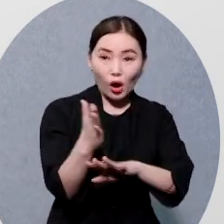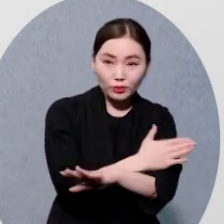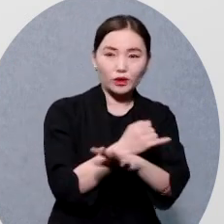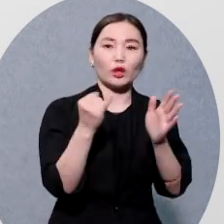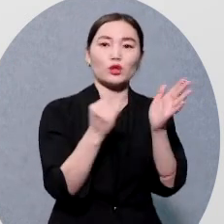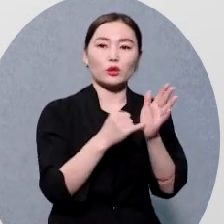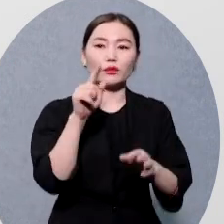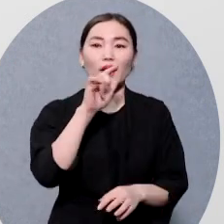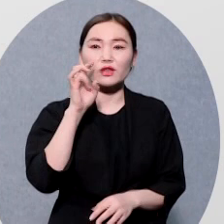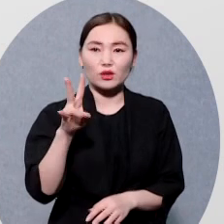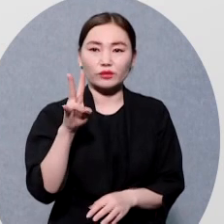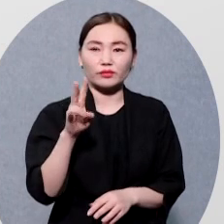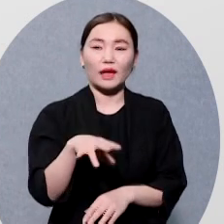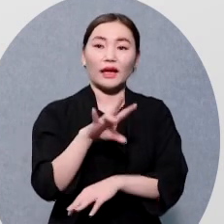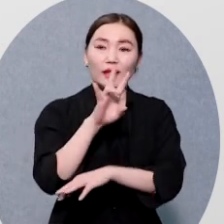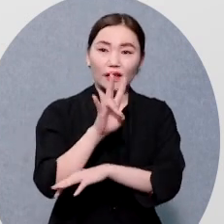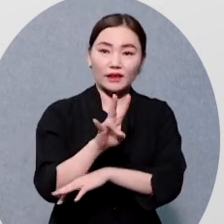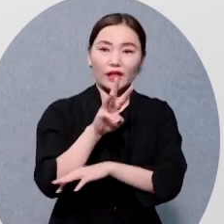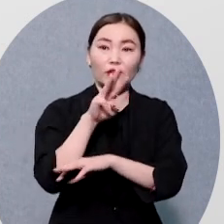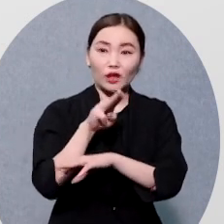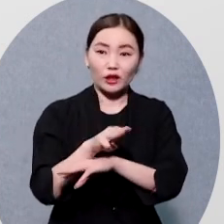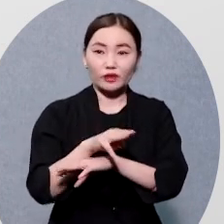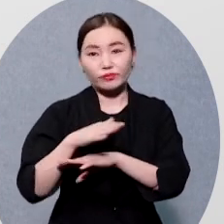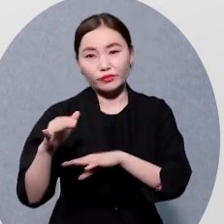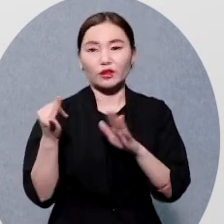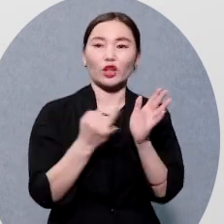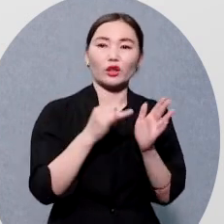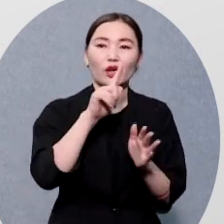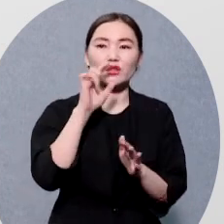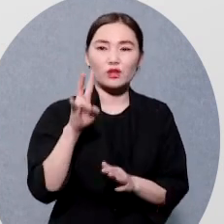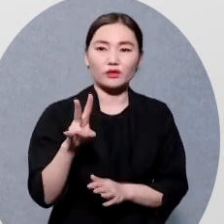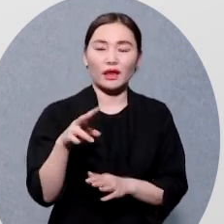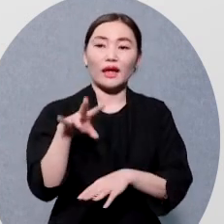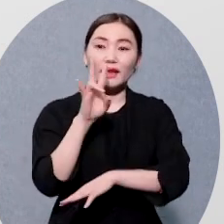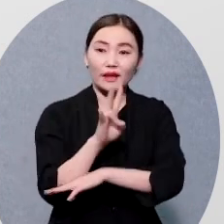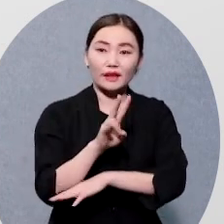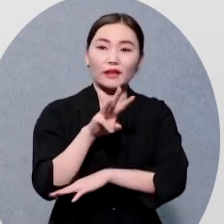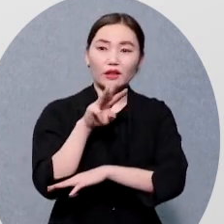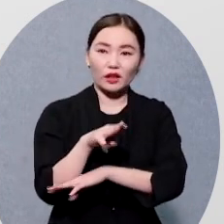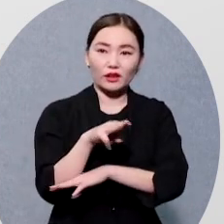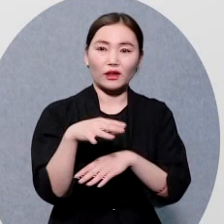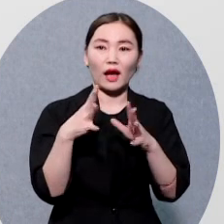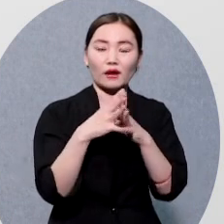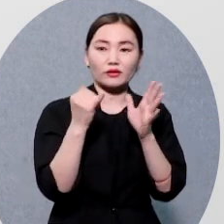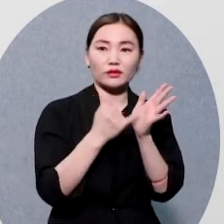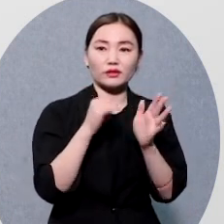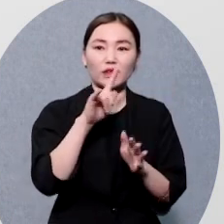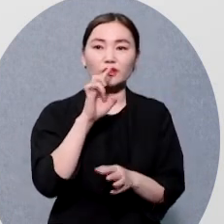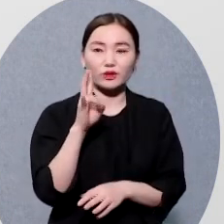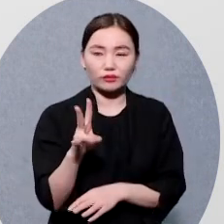зуун, нийтийн тоолын 16 дугаар зуун гэсэн энэ одоо нон тоолол гарч байна. Энэ нь юуг илэрхийлээд байна вэ гэхээр зэрэг буддийн